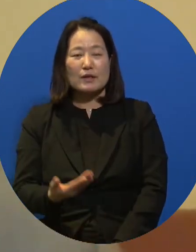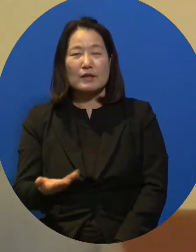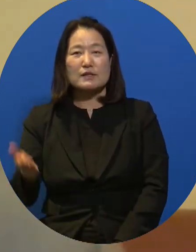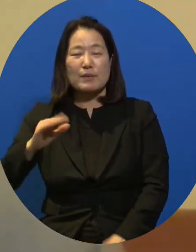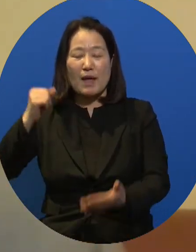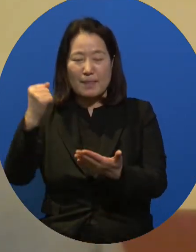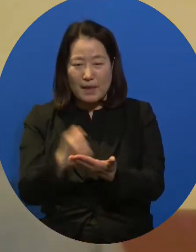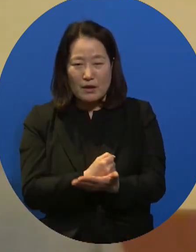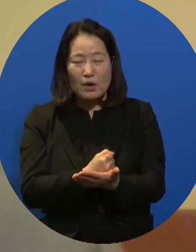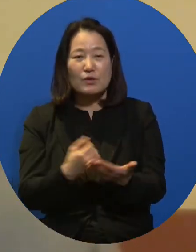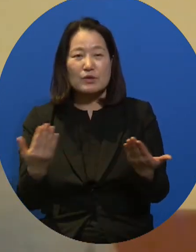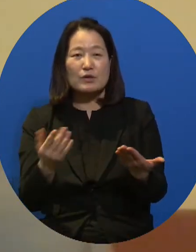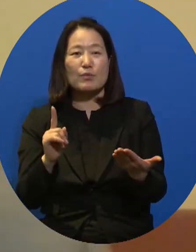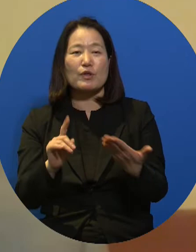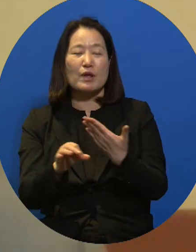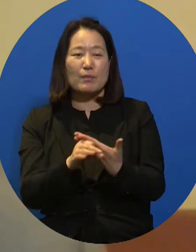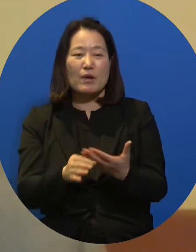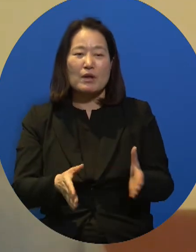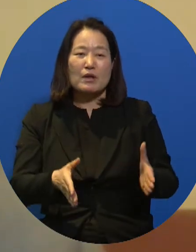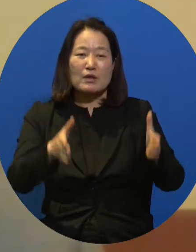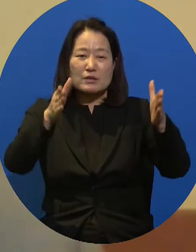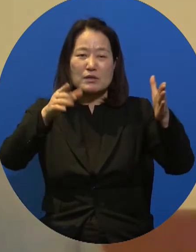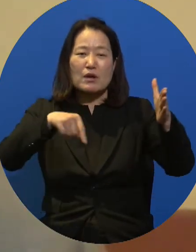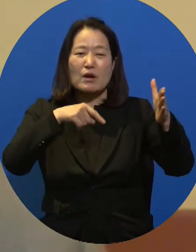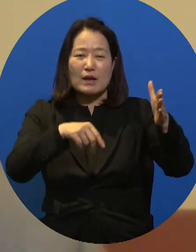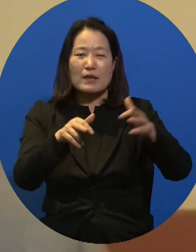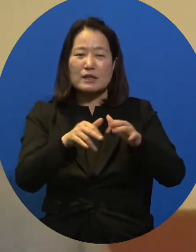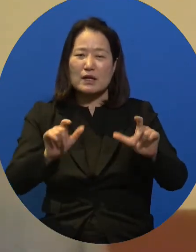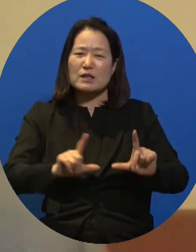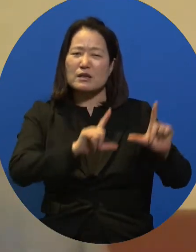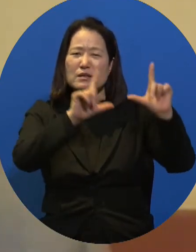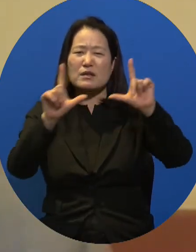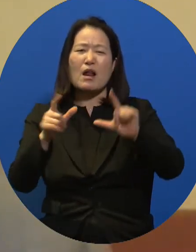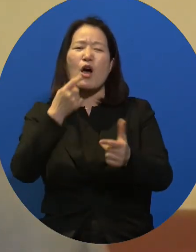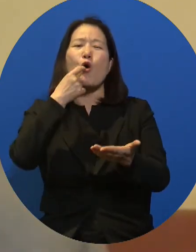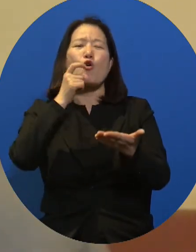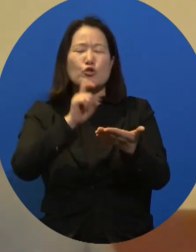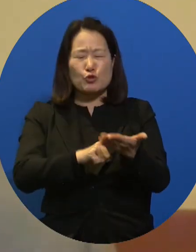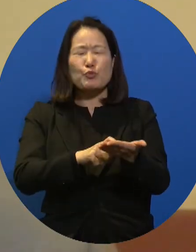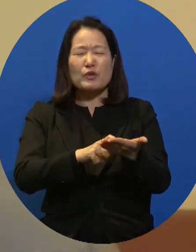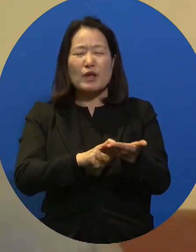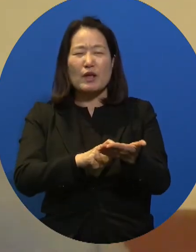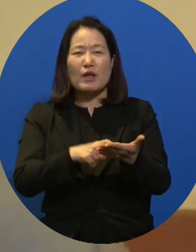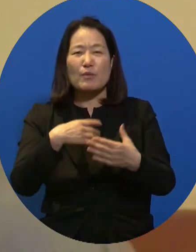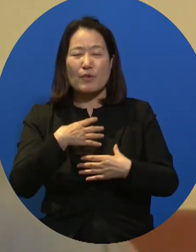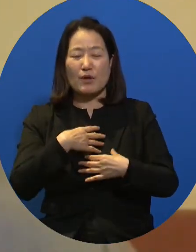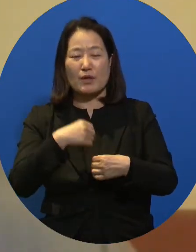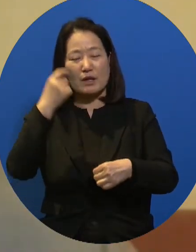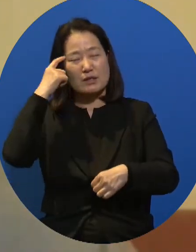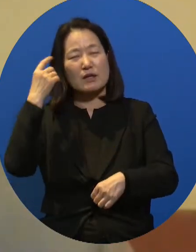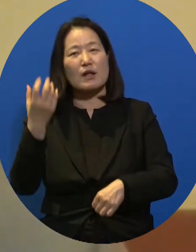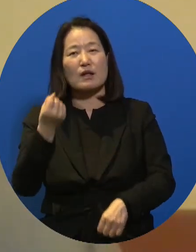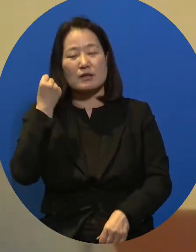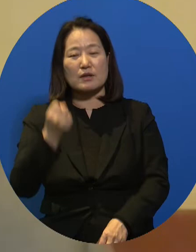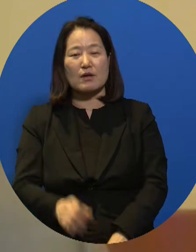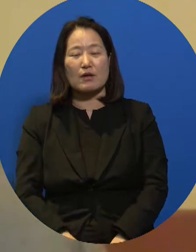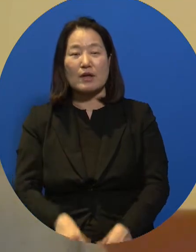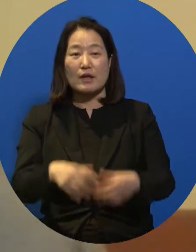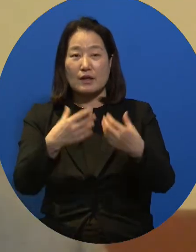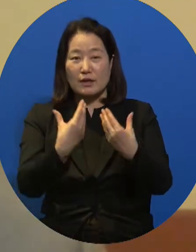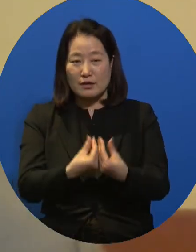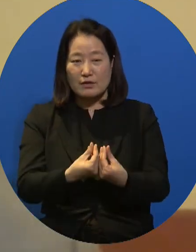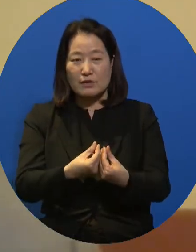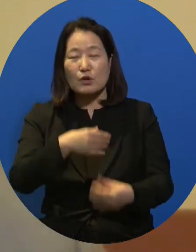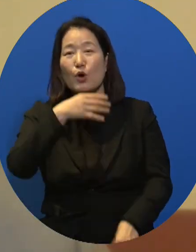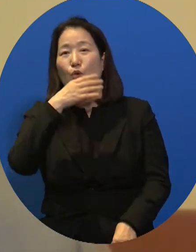시설화가 좀 더 사람들이 쉽게 생각하는 그런 옵션이 되고 있다는 점을 안타깝게 생각을 합니다. 예를 들어서 노인들과